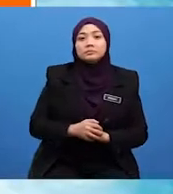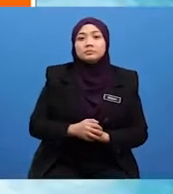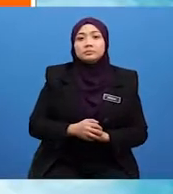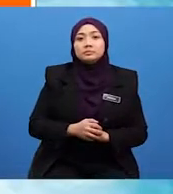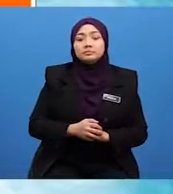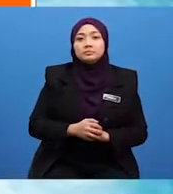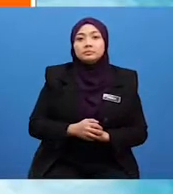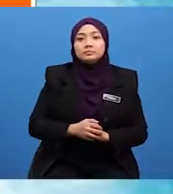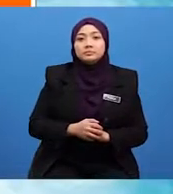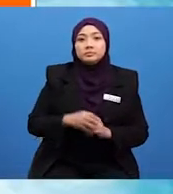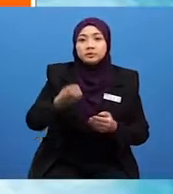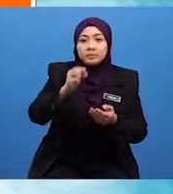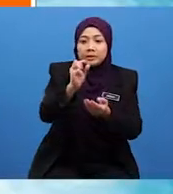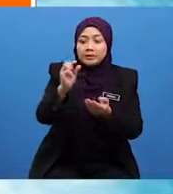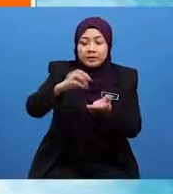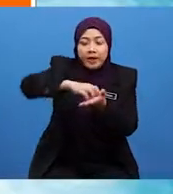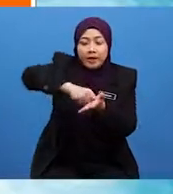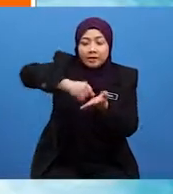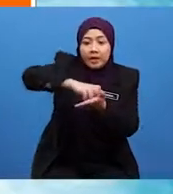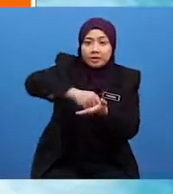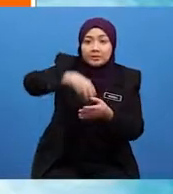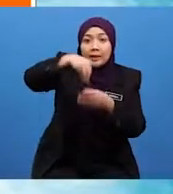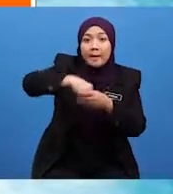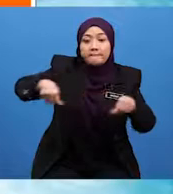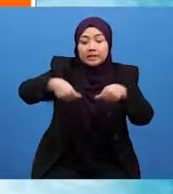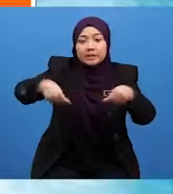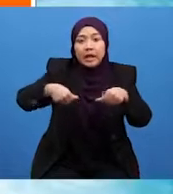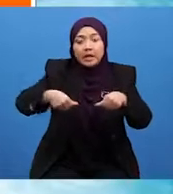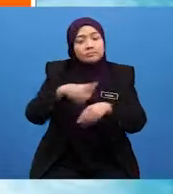asam jawa dan banyak lagi.